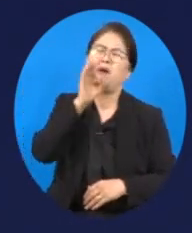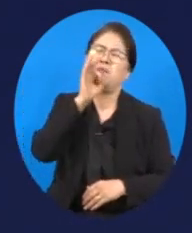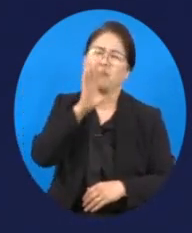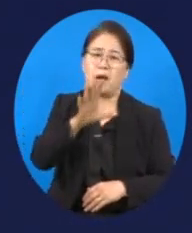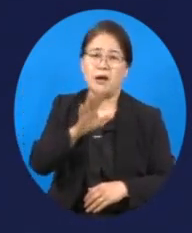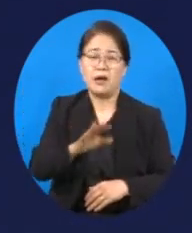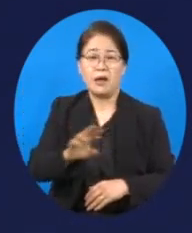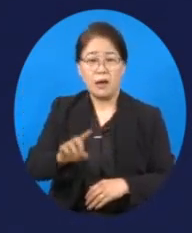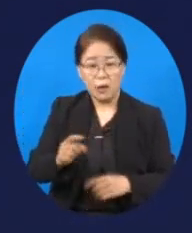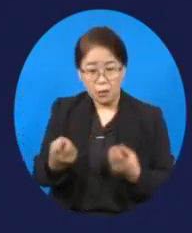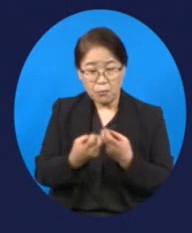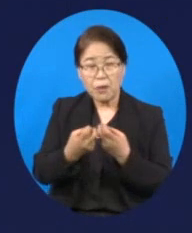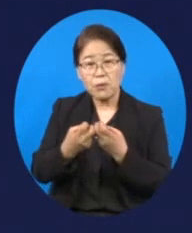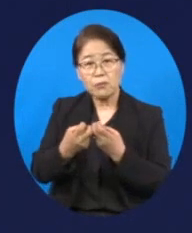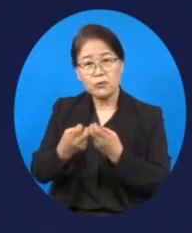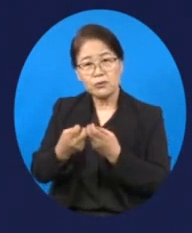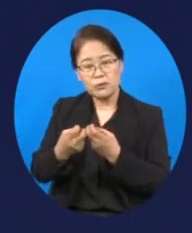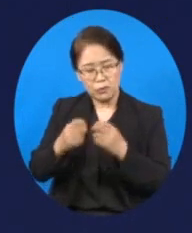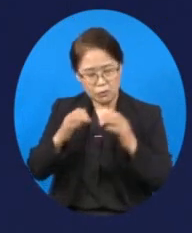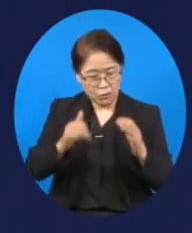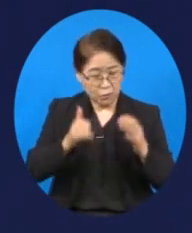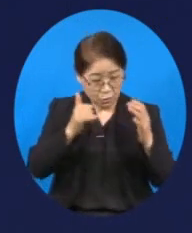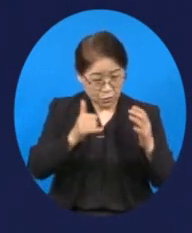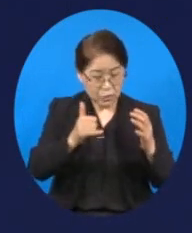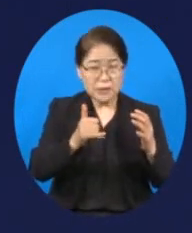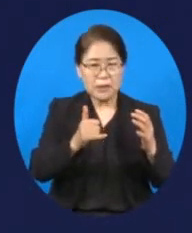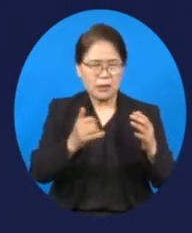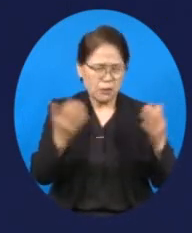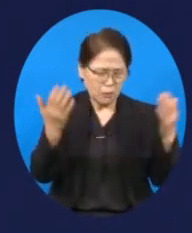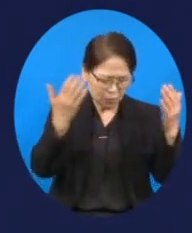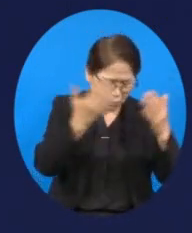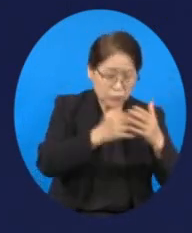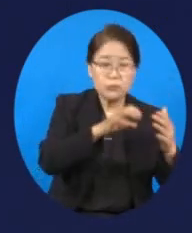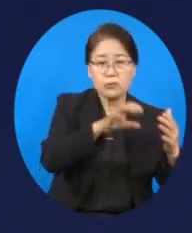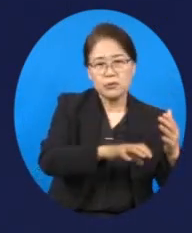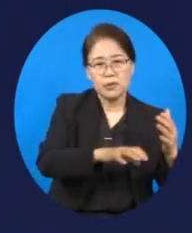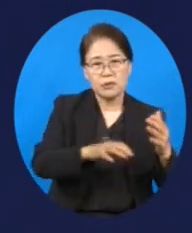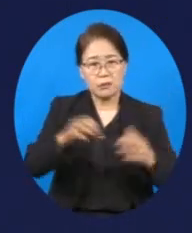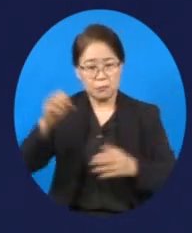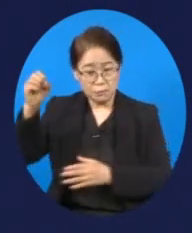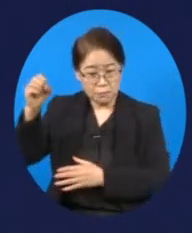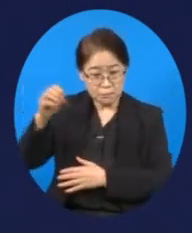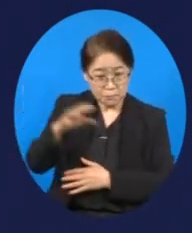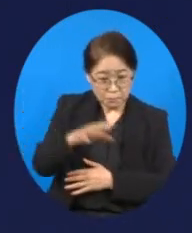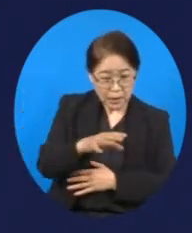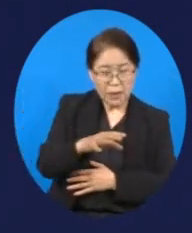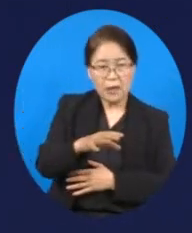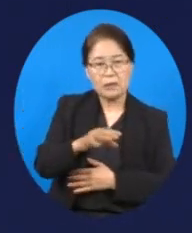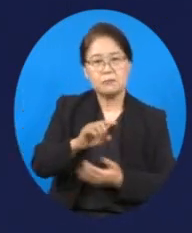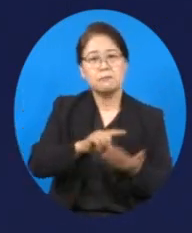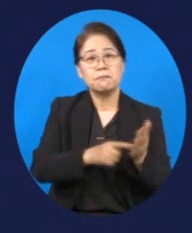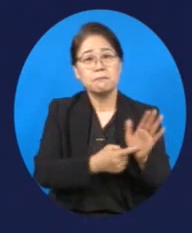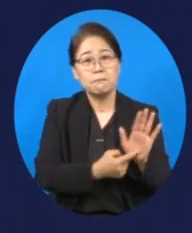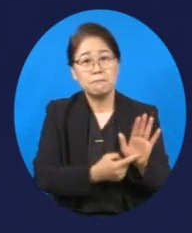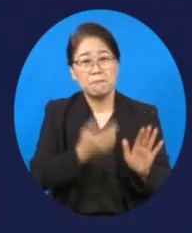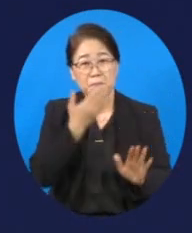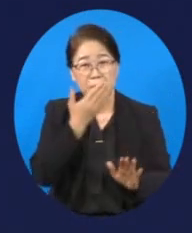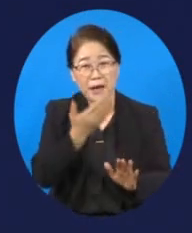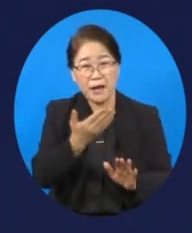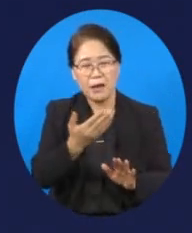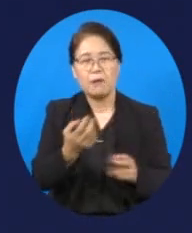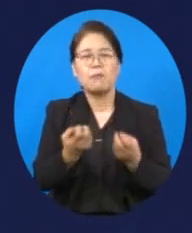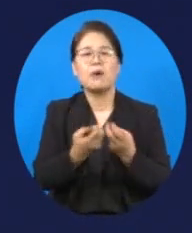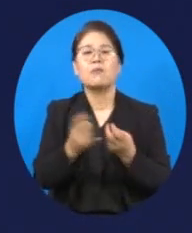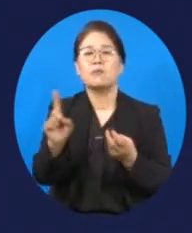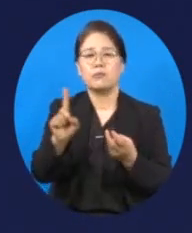우리는 어떻게이 어두운 세상 속에서 빛을 발하는 자로 살아갈 수가 있을까요